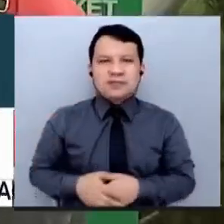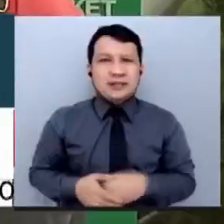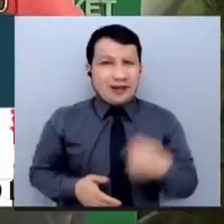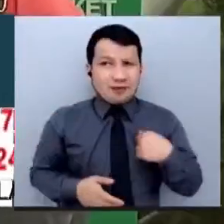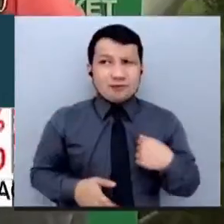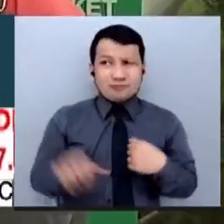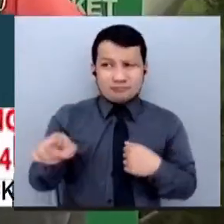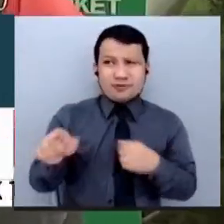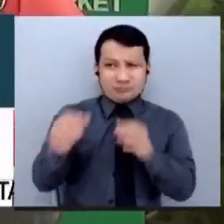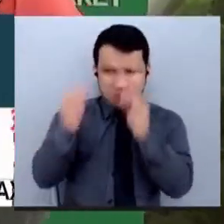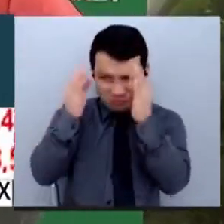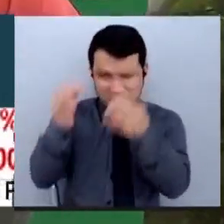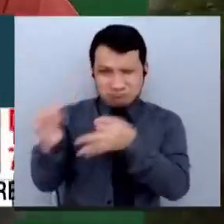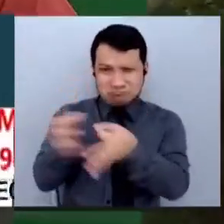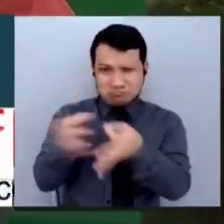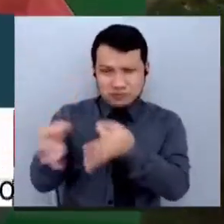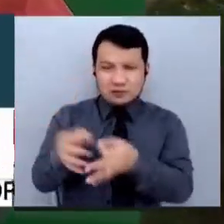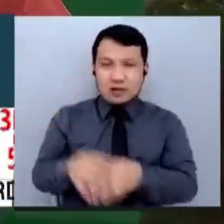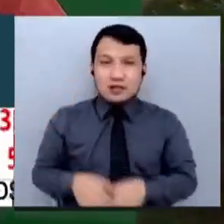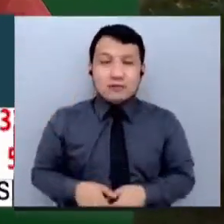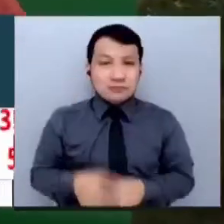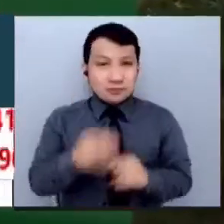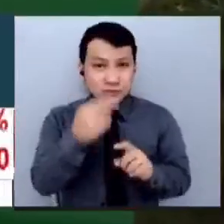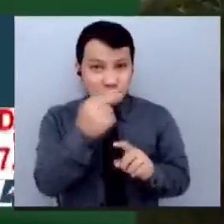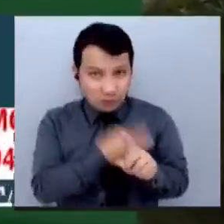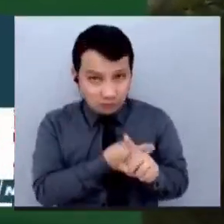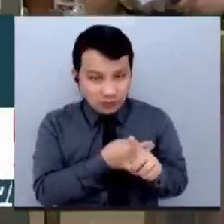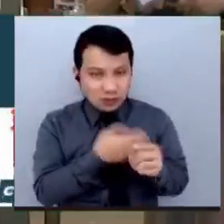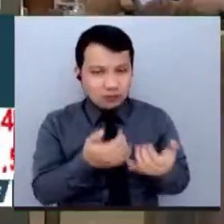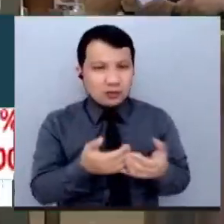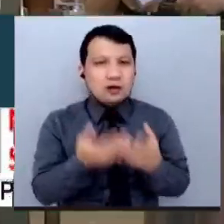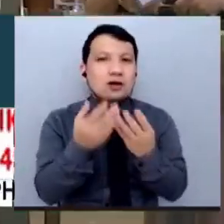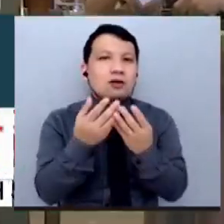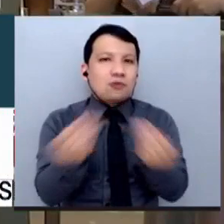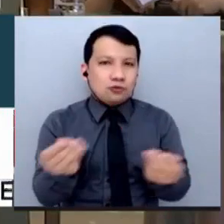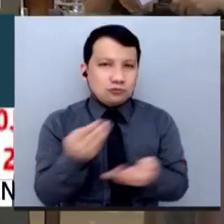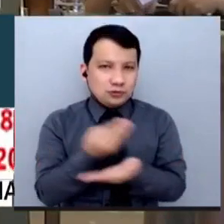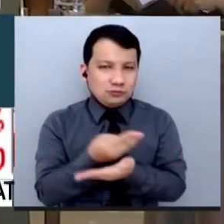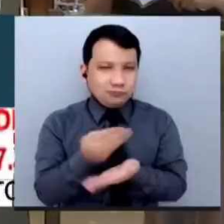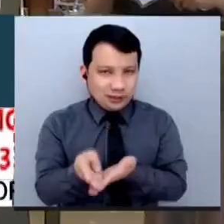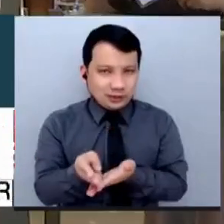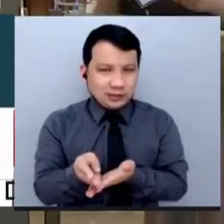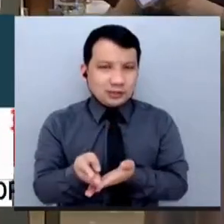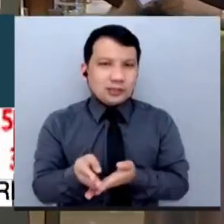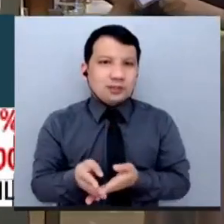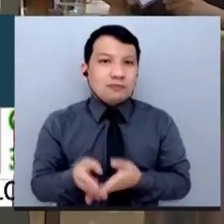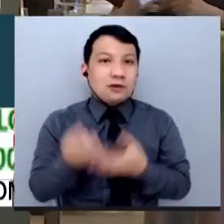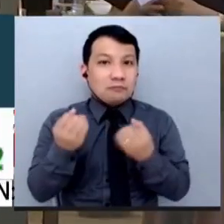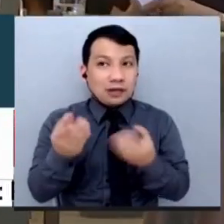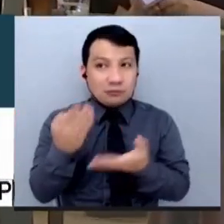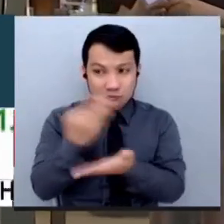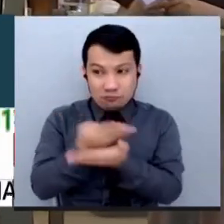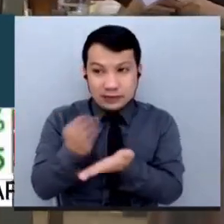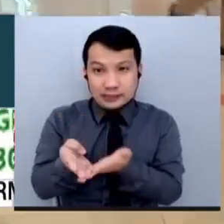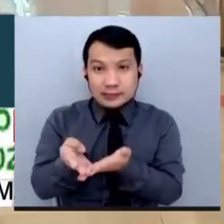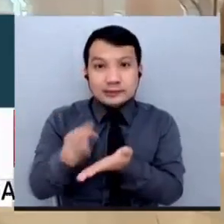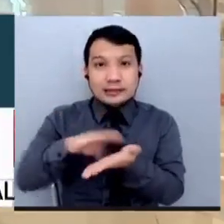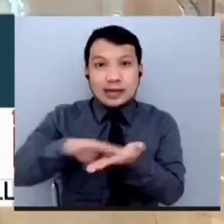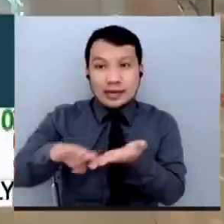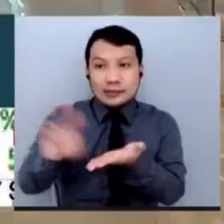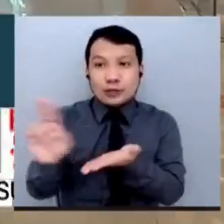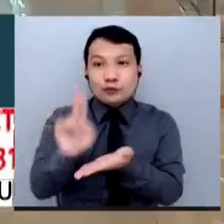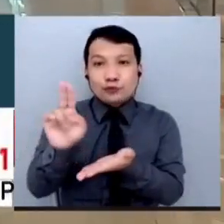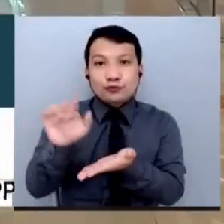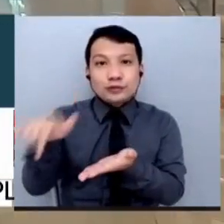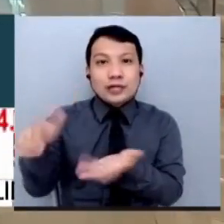kanila, November na kasi, paubos na talaga yung pondo natin at karamihan ng pondo natin ginamit natin for